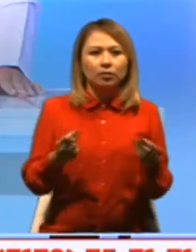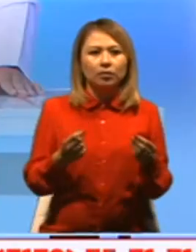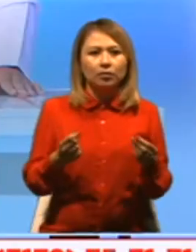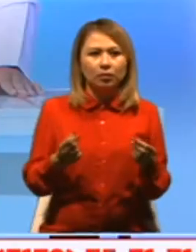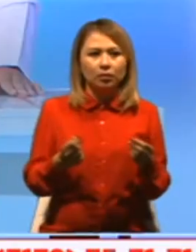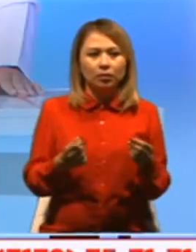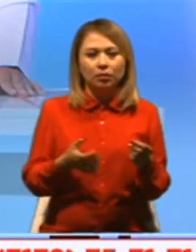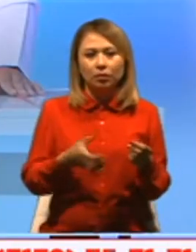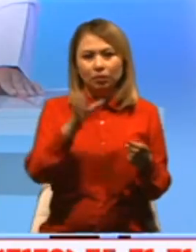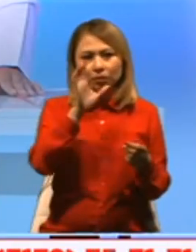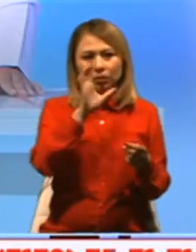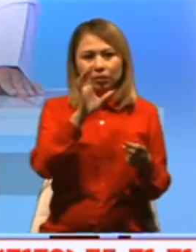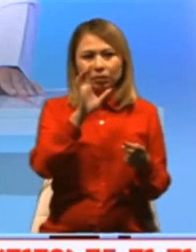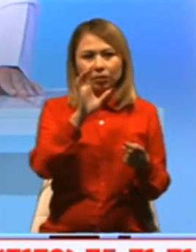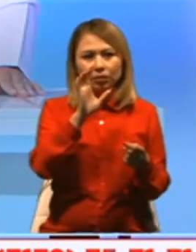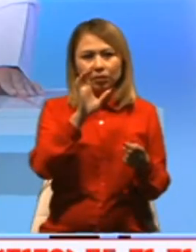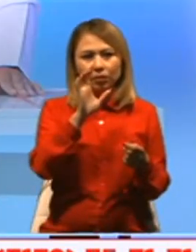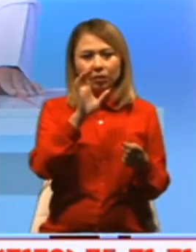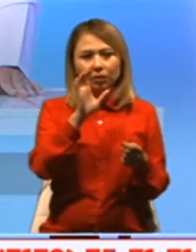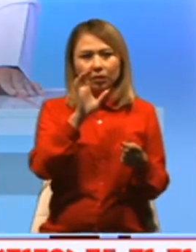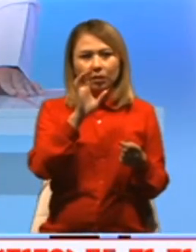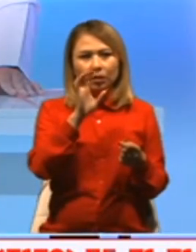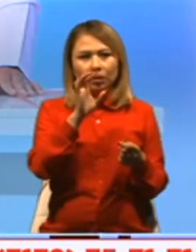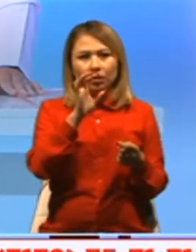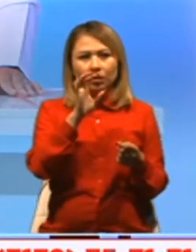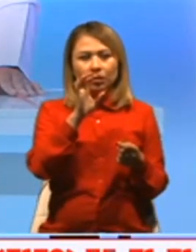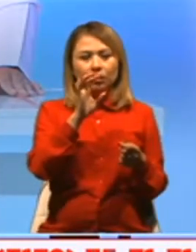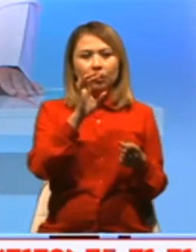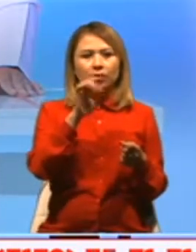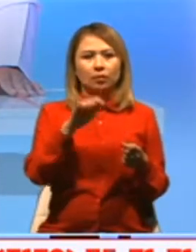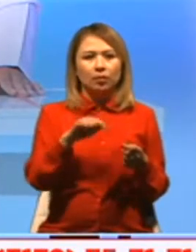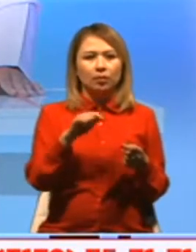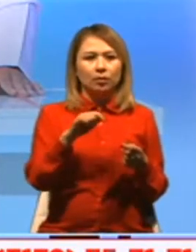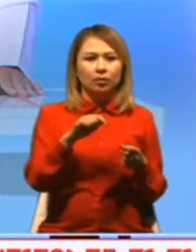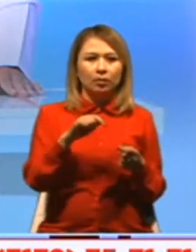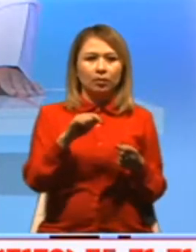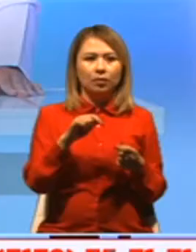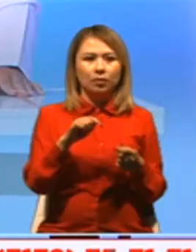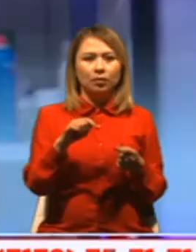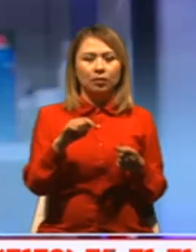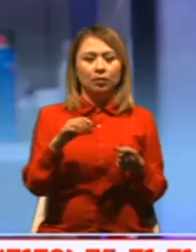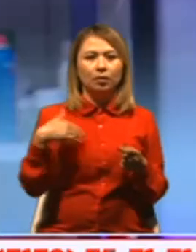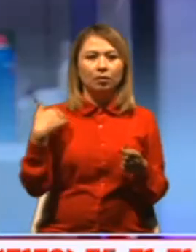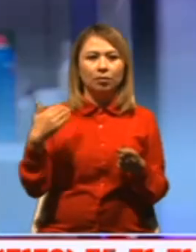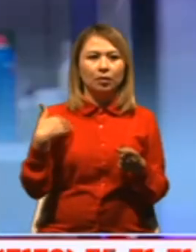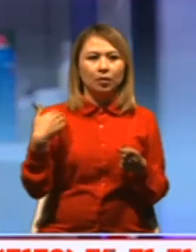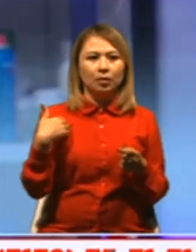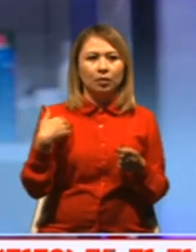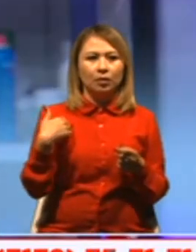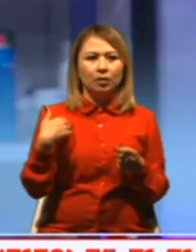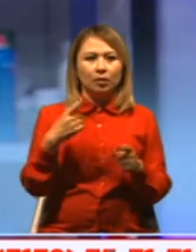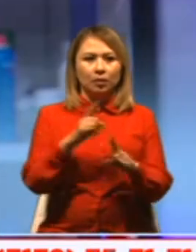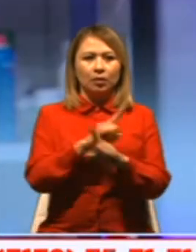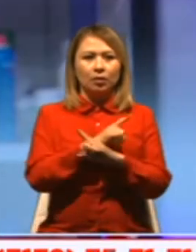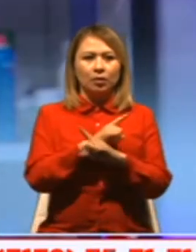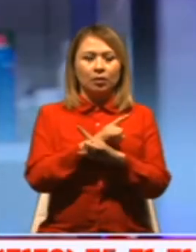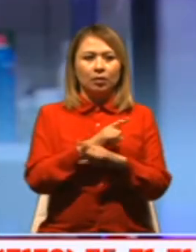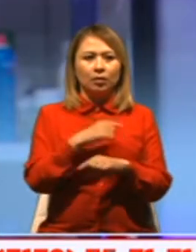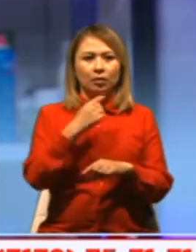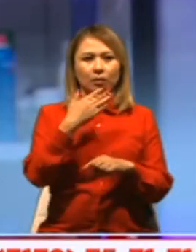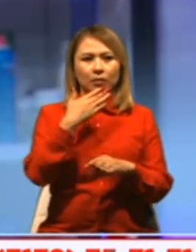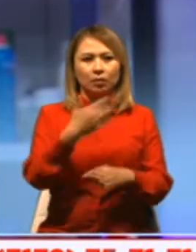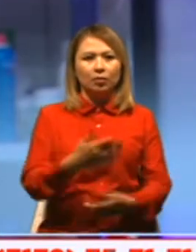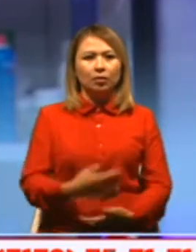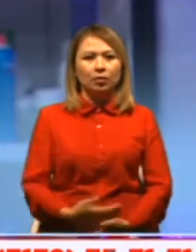мен. Сол мұз болған кезде судың элементтері ішіндегі пайдалы нелері өліп кетпей ма, деп өліп қалмай ма,